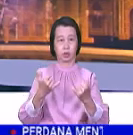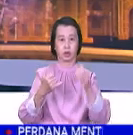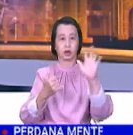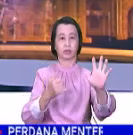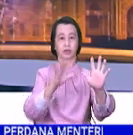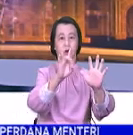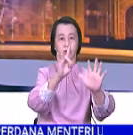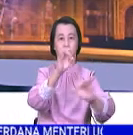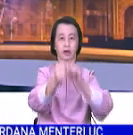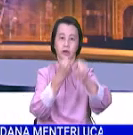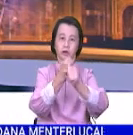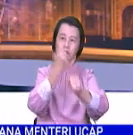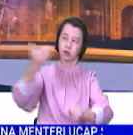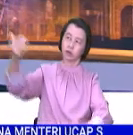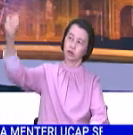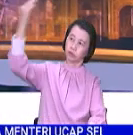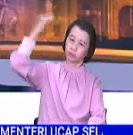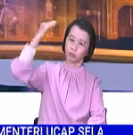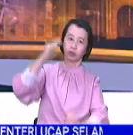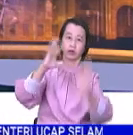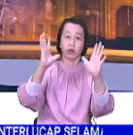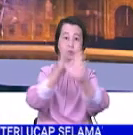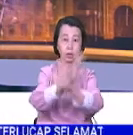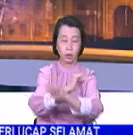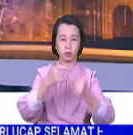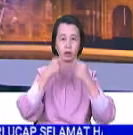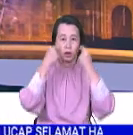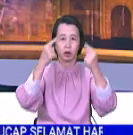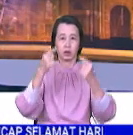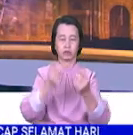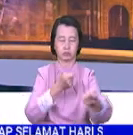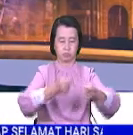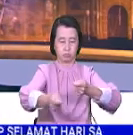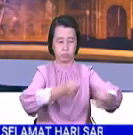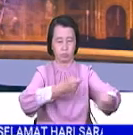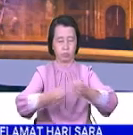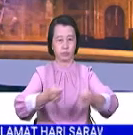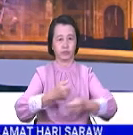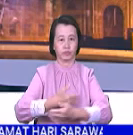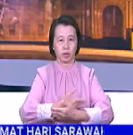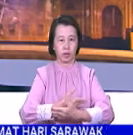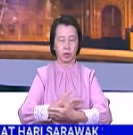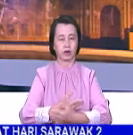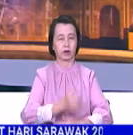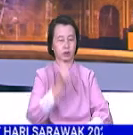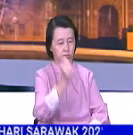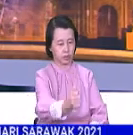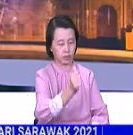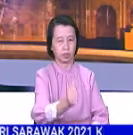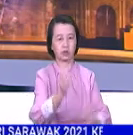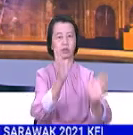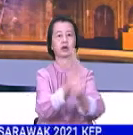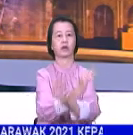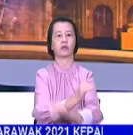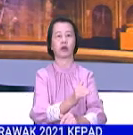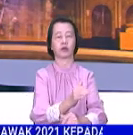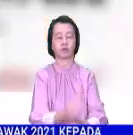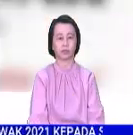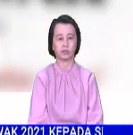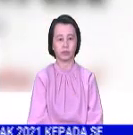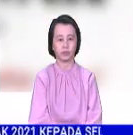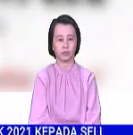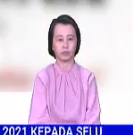58 tahun lalu bumi kenyalang secara resmi mulai di takbir oleh anak cotis rawat sendiri